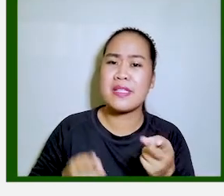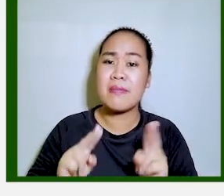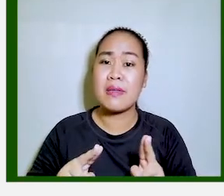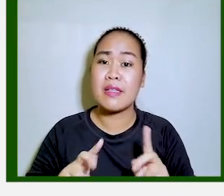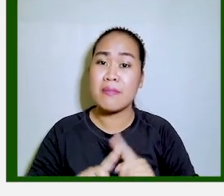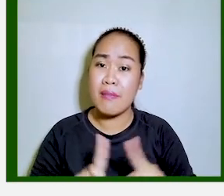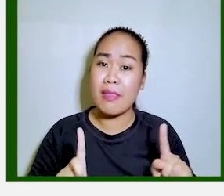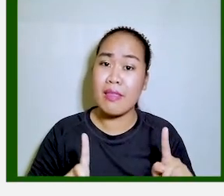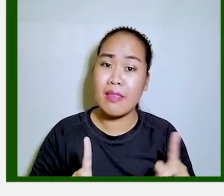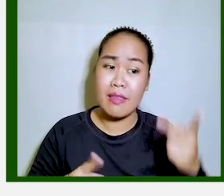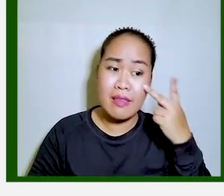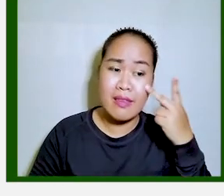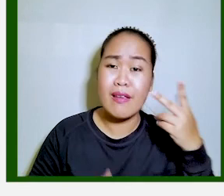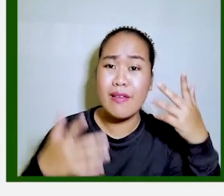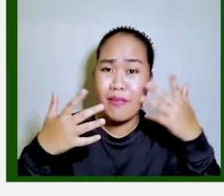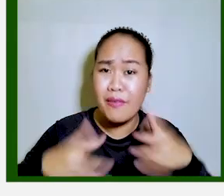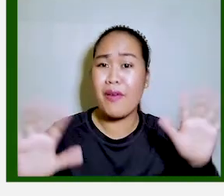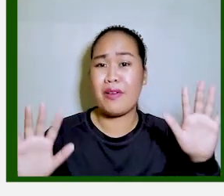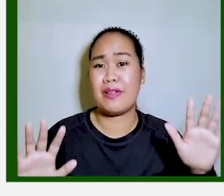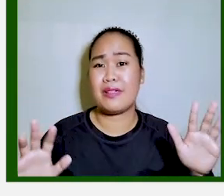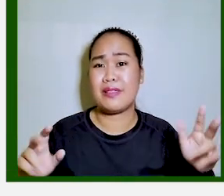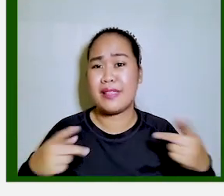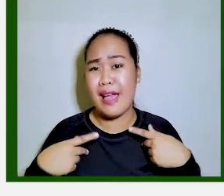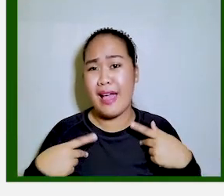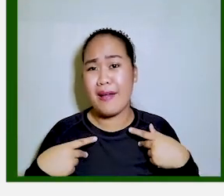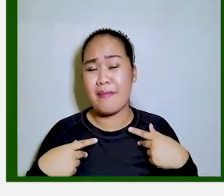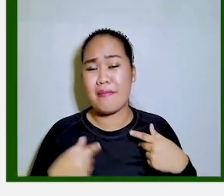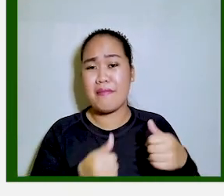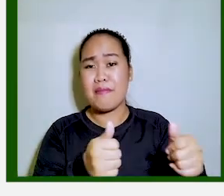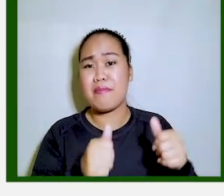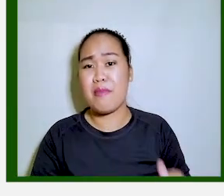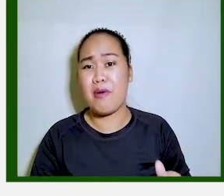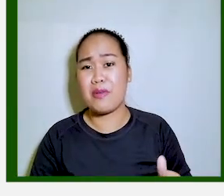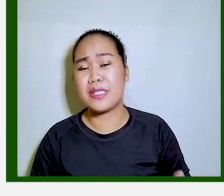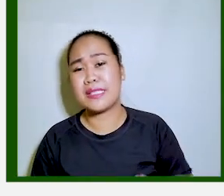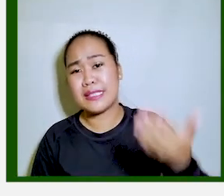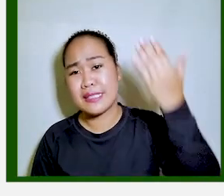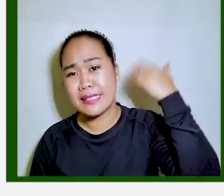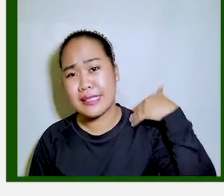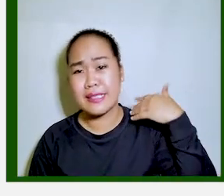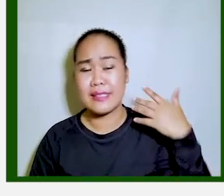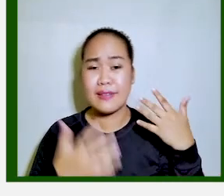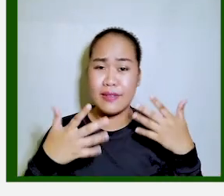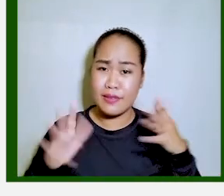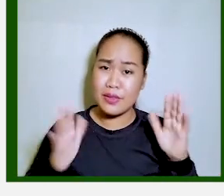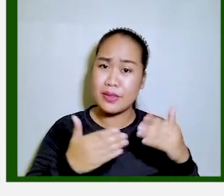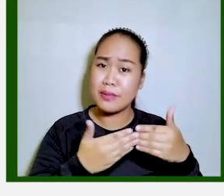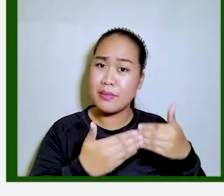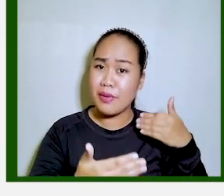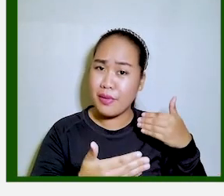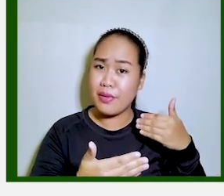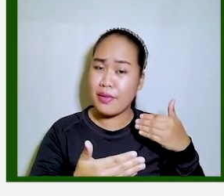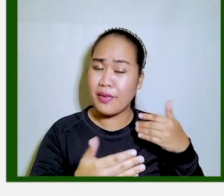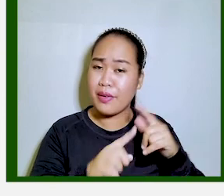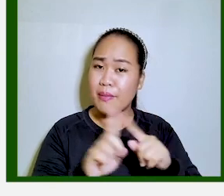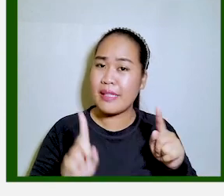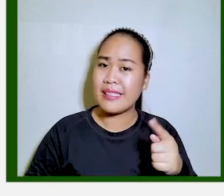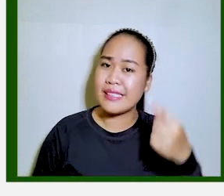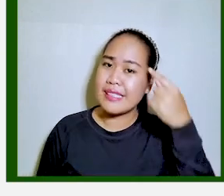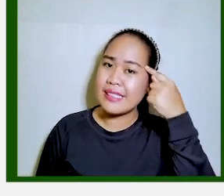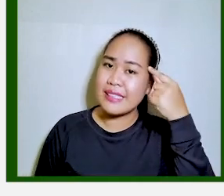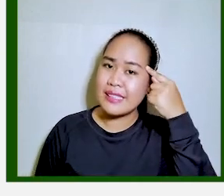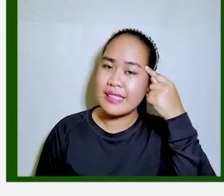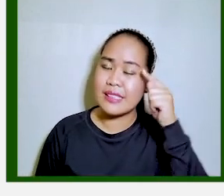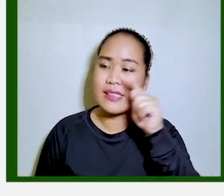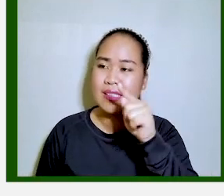nyo naman, nakapost naman po. Advance pa. Diba? Nangyayari lang ho. Diba? Naiisip lang siguro, tingnan ang aming